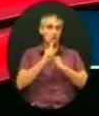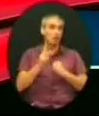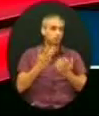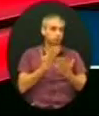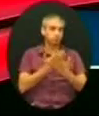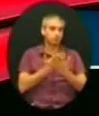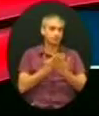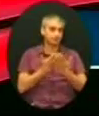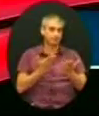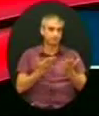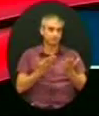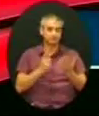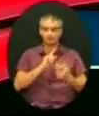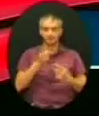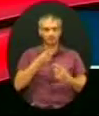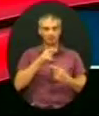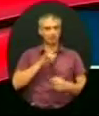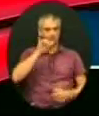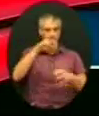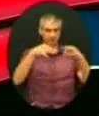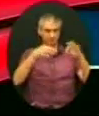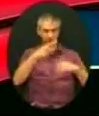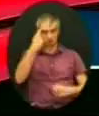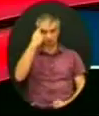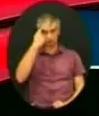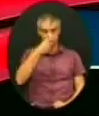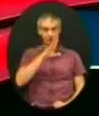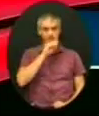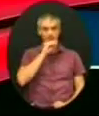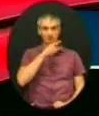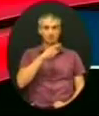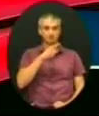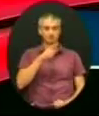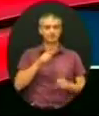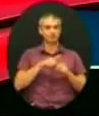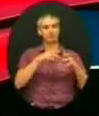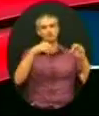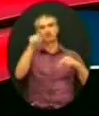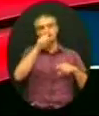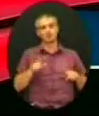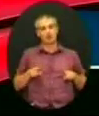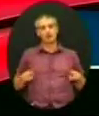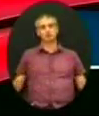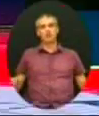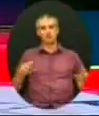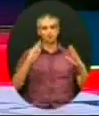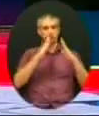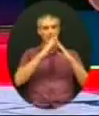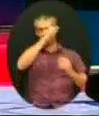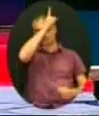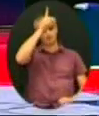העובדה שכל מי שנוסע לספרד, אני חושבת, יודע שמדברים על העצלנות הספרדית של מי שגרים